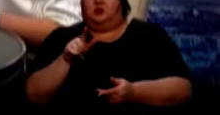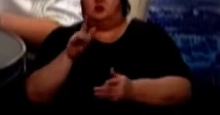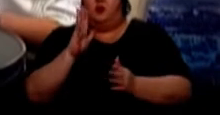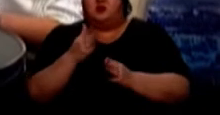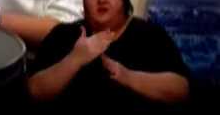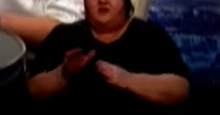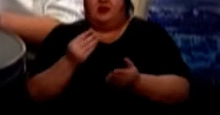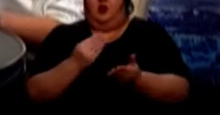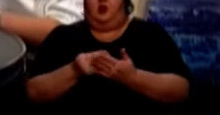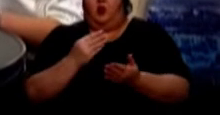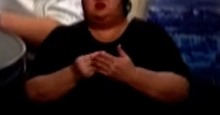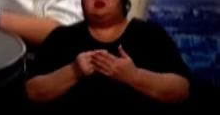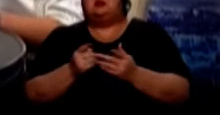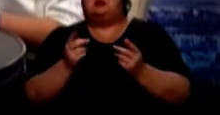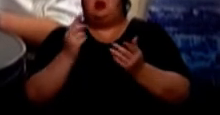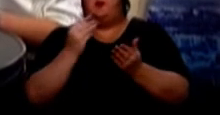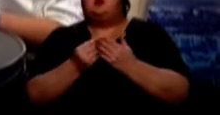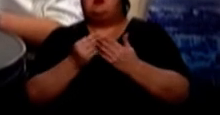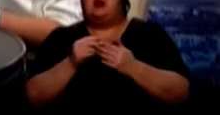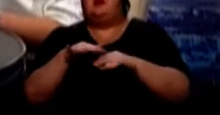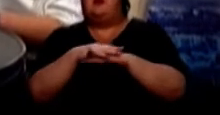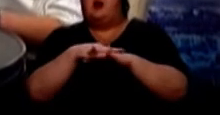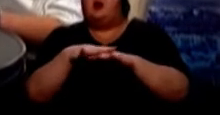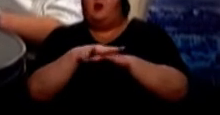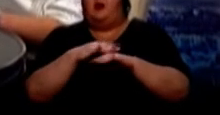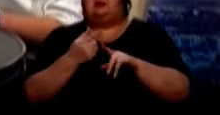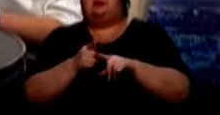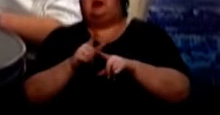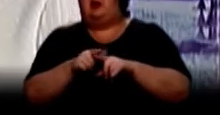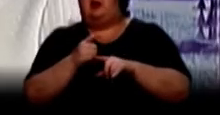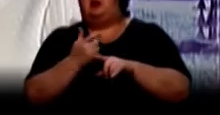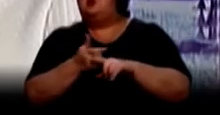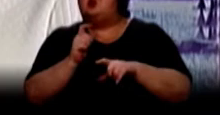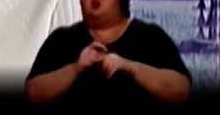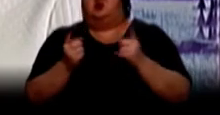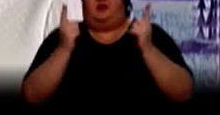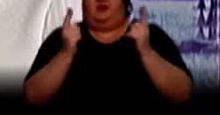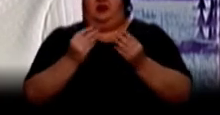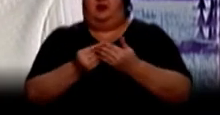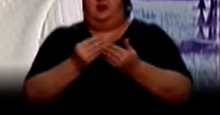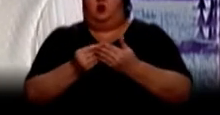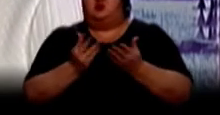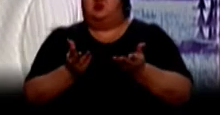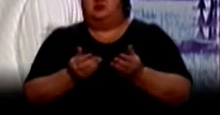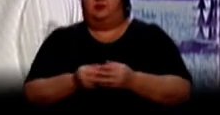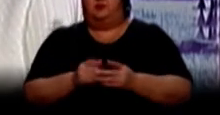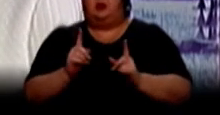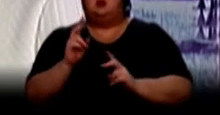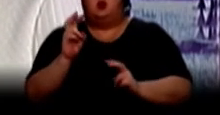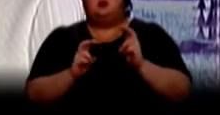із бюджетів громад, з обласного, міського бюджету, але це дуже великі кошти. Тому що, щоб завод